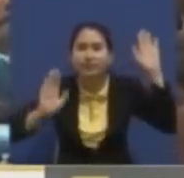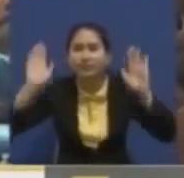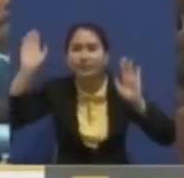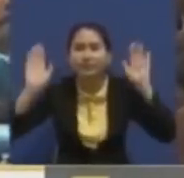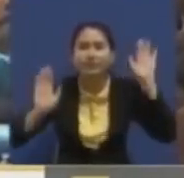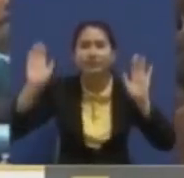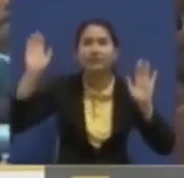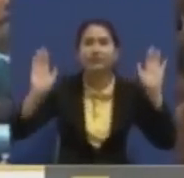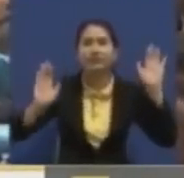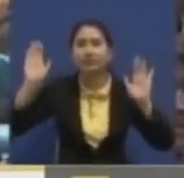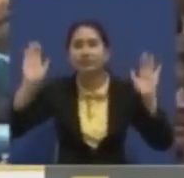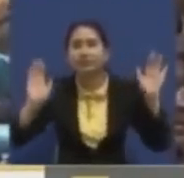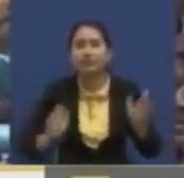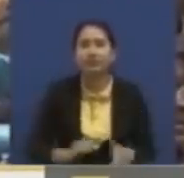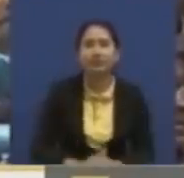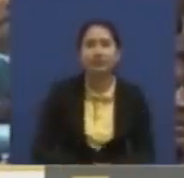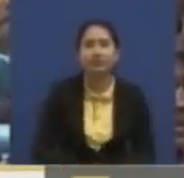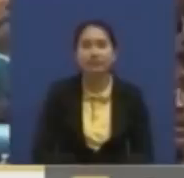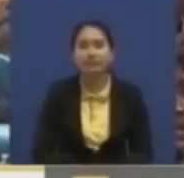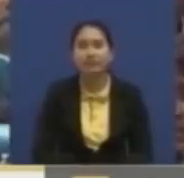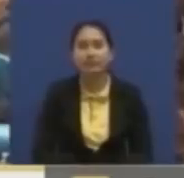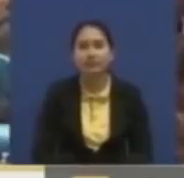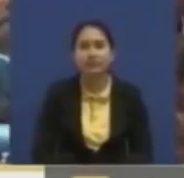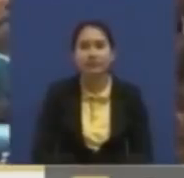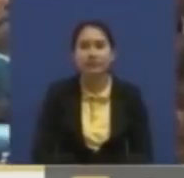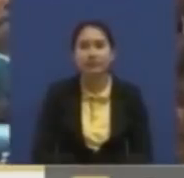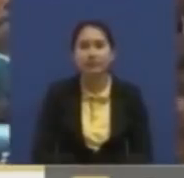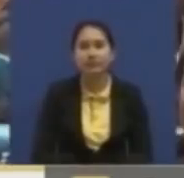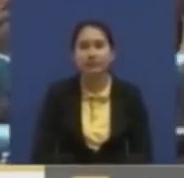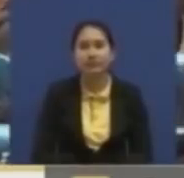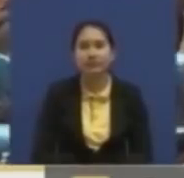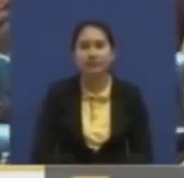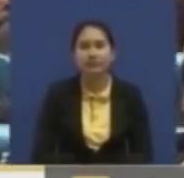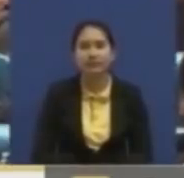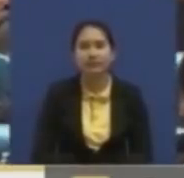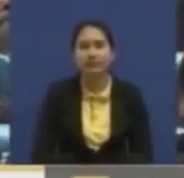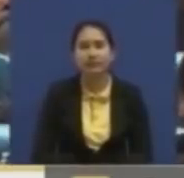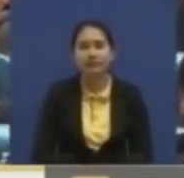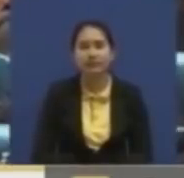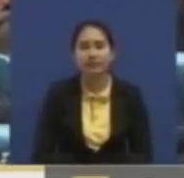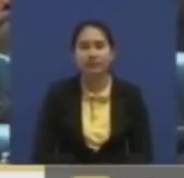ท่านประธานคะ ท่านประธานคะ